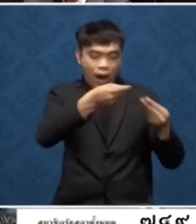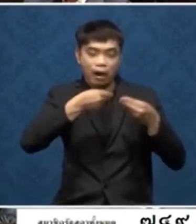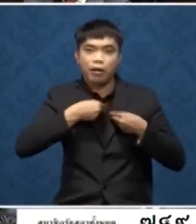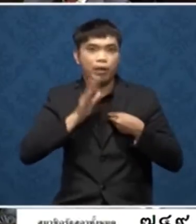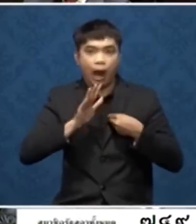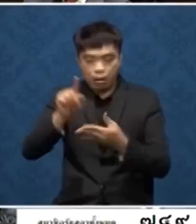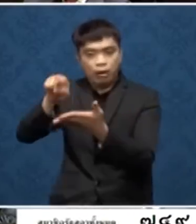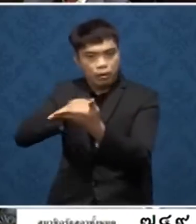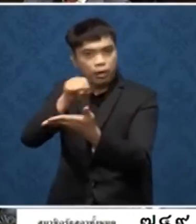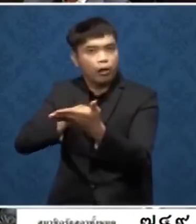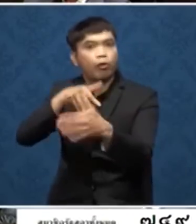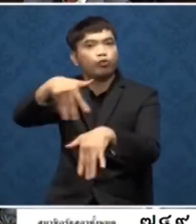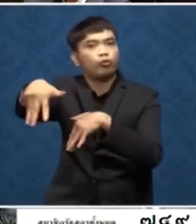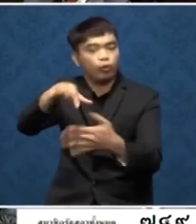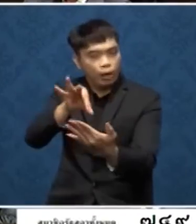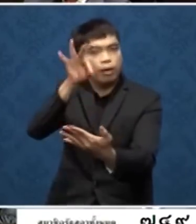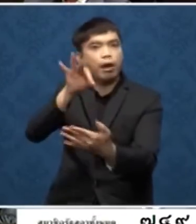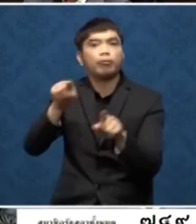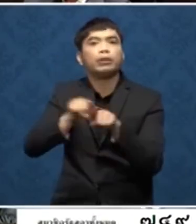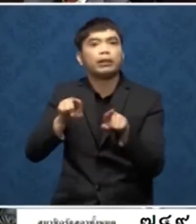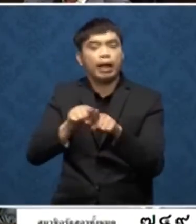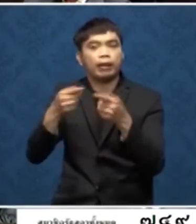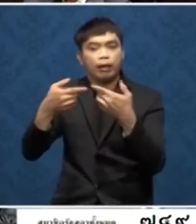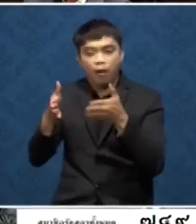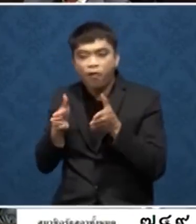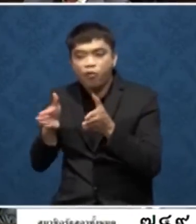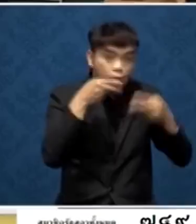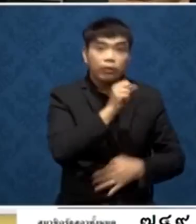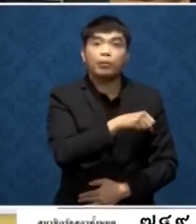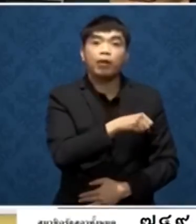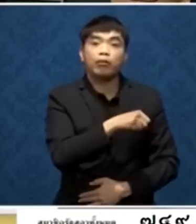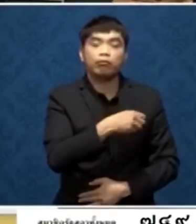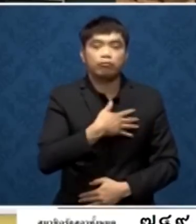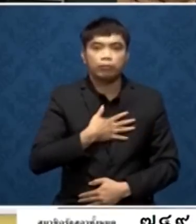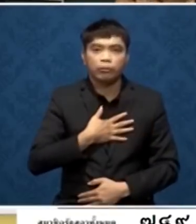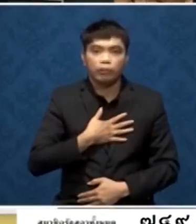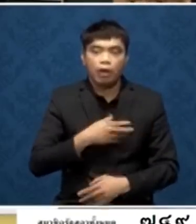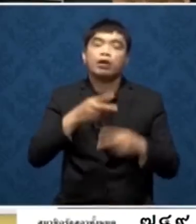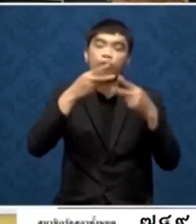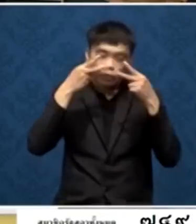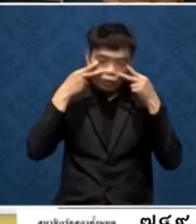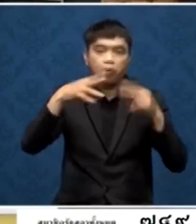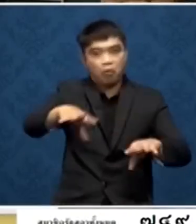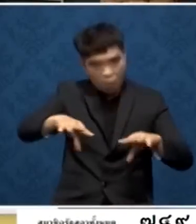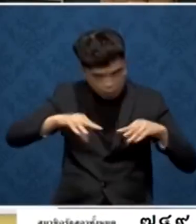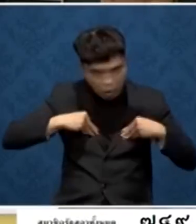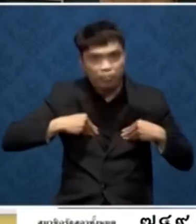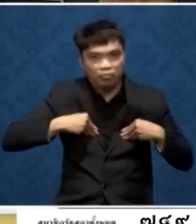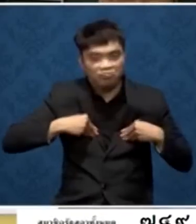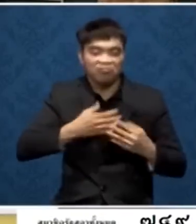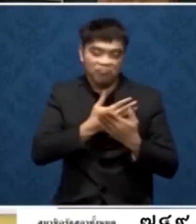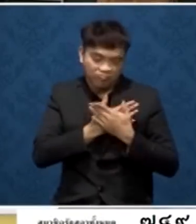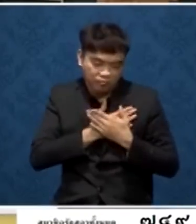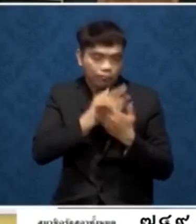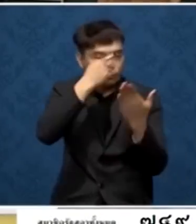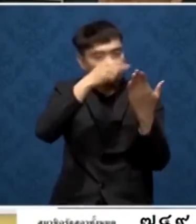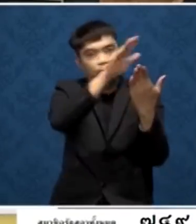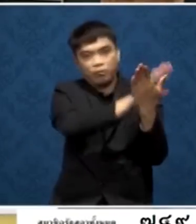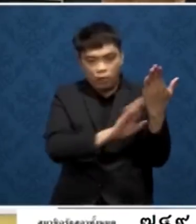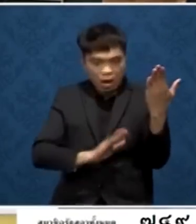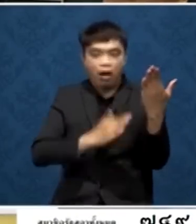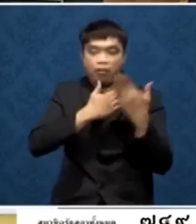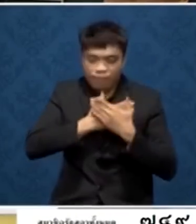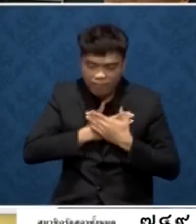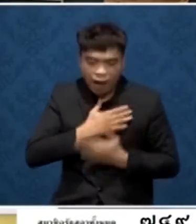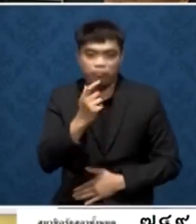เหมือนกันแต่ไม่ใช่ฟังประชาธิปไตยฟังไหนสั่งโจรหรอเป็นโจรก็ยอมครับเป็นโจรที่รักชาติเป็นโจรที่รัก